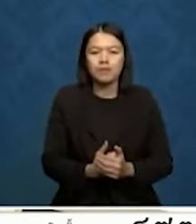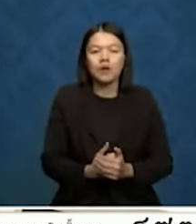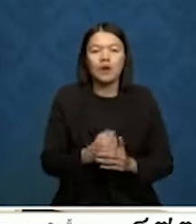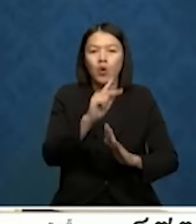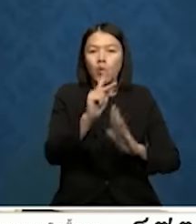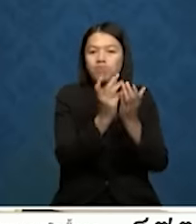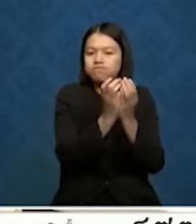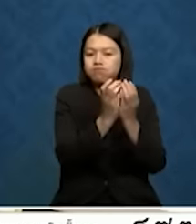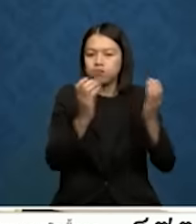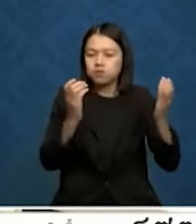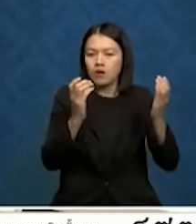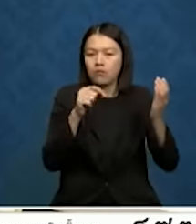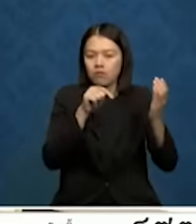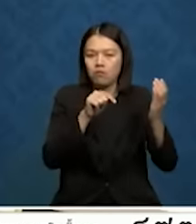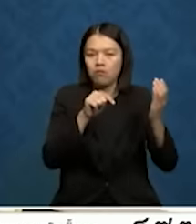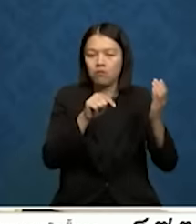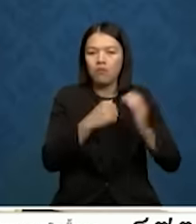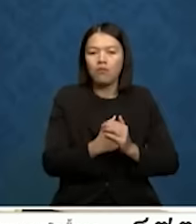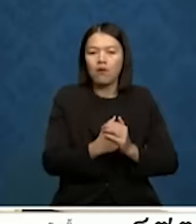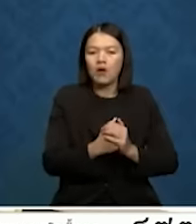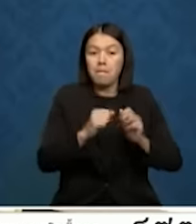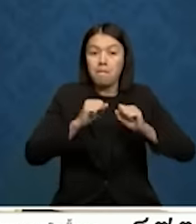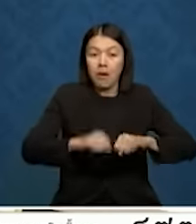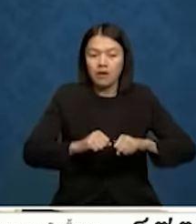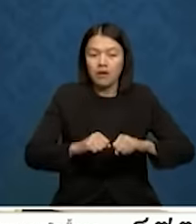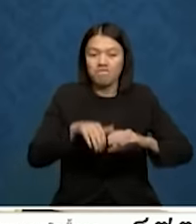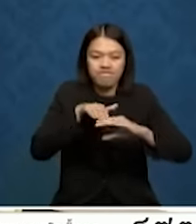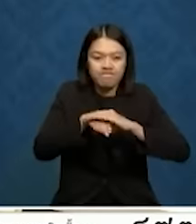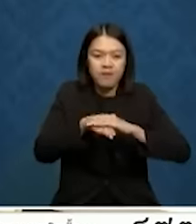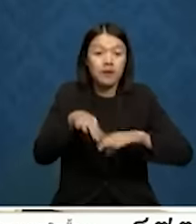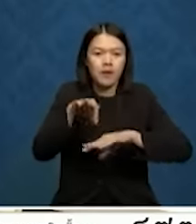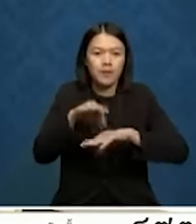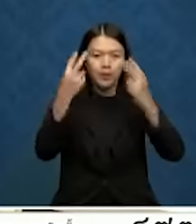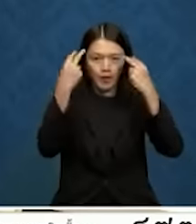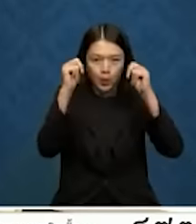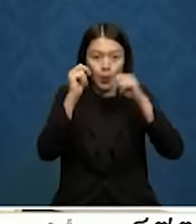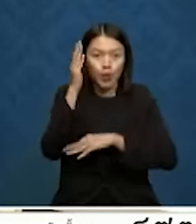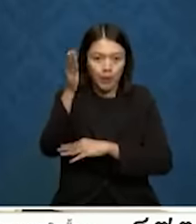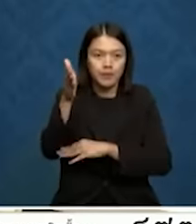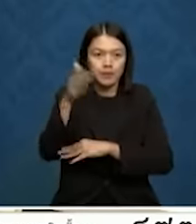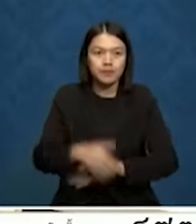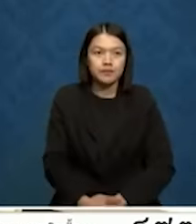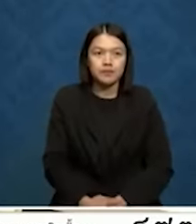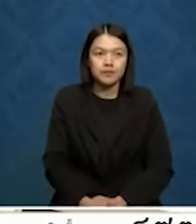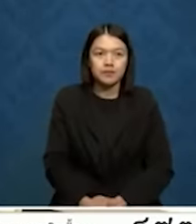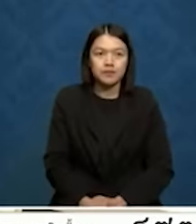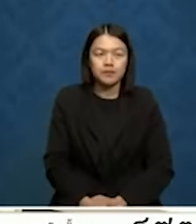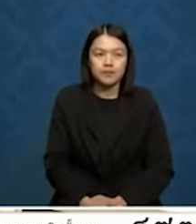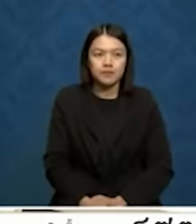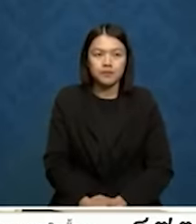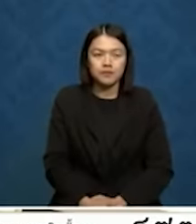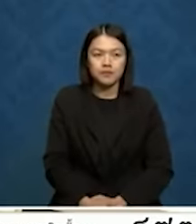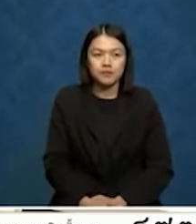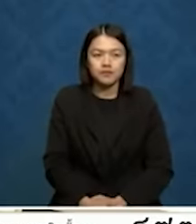รมนูญนะครับในการลงมติเลือกผู้ที่จะดำรงตำแหน่งนายกรัฐมนตรีคนต่อไปนะครับแต่ทีนี้ในการ